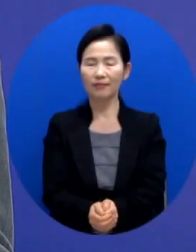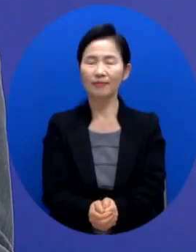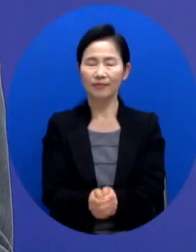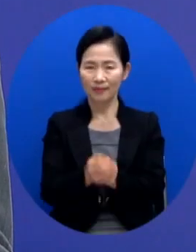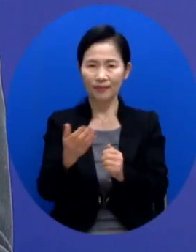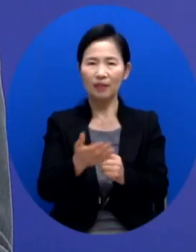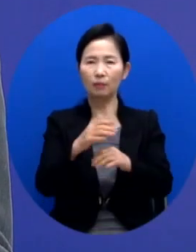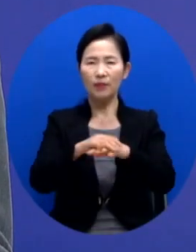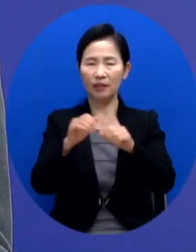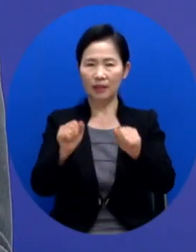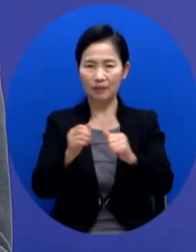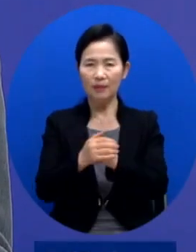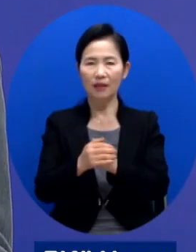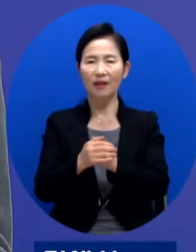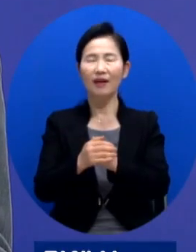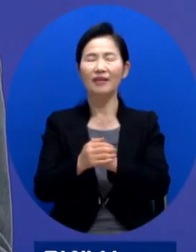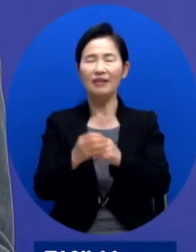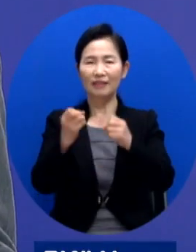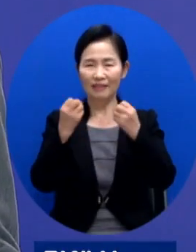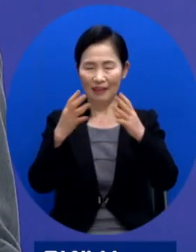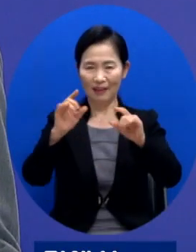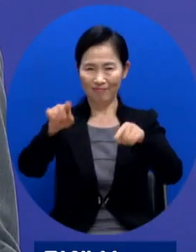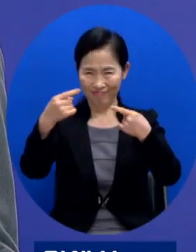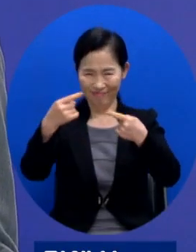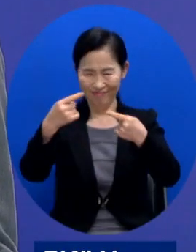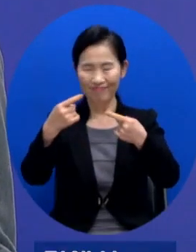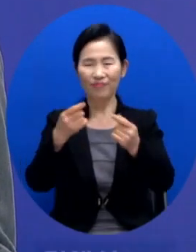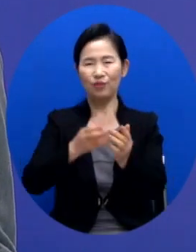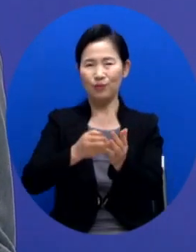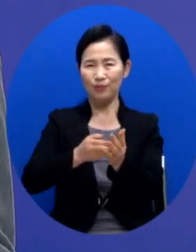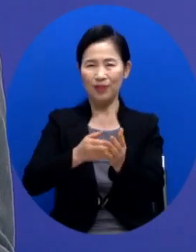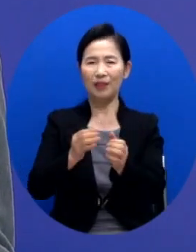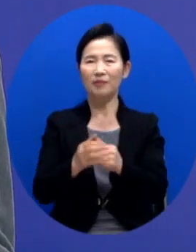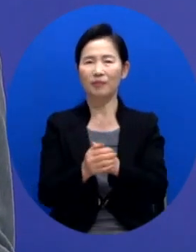시청자 여러분 안녕하십니까? 1월 1일 CTS 뉴스입니다.